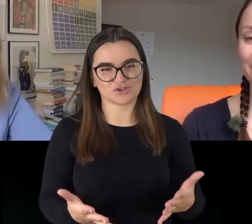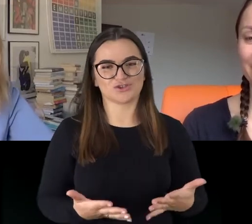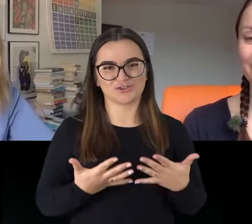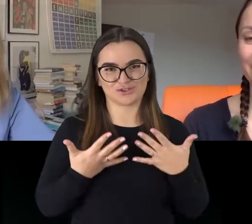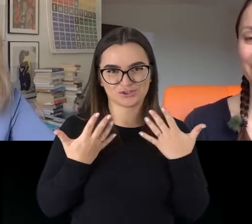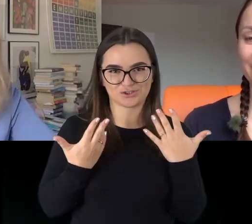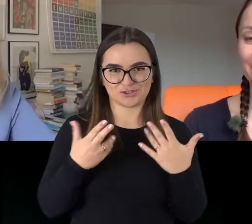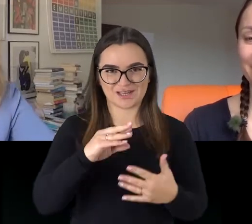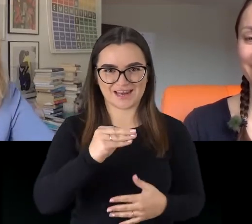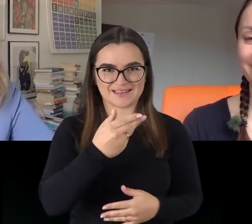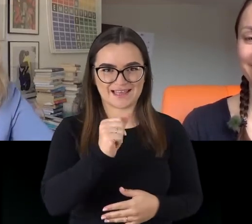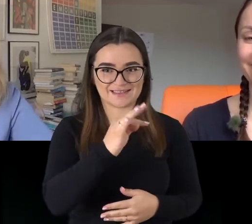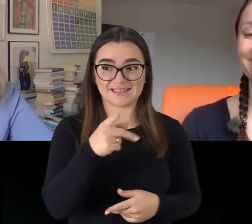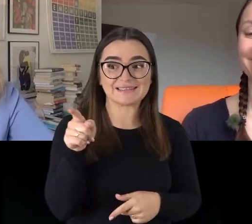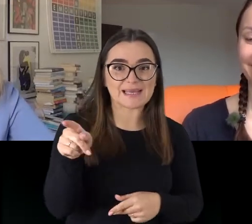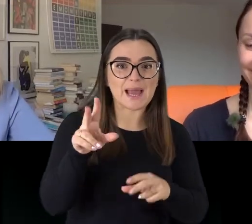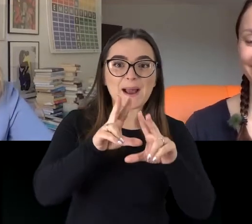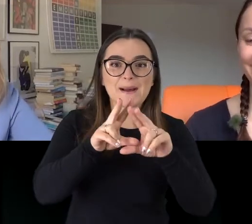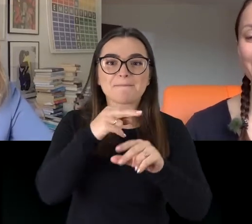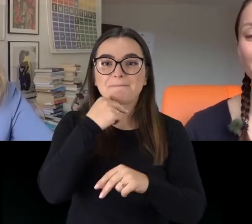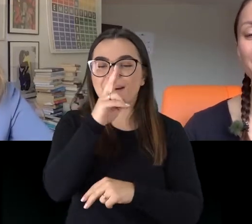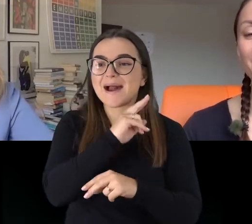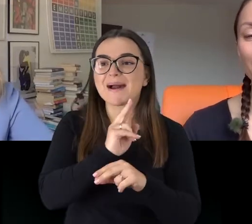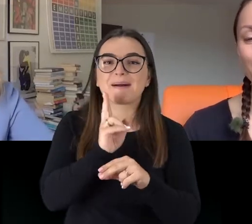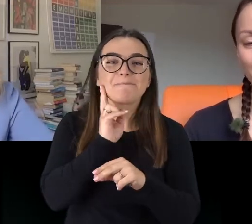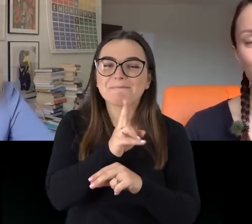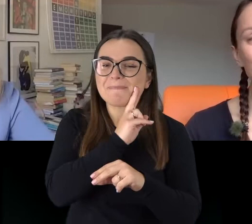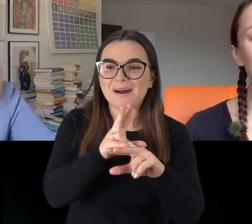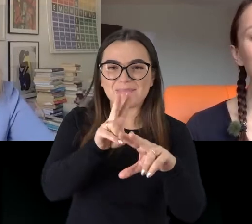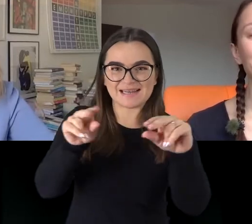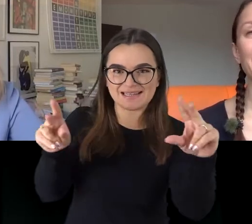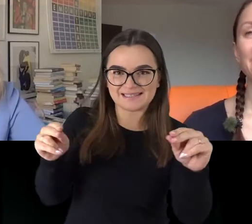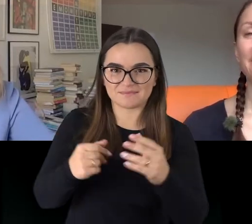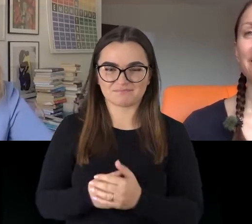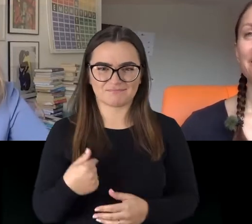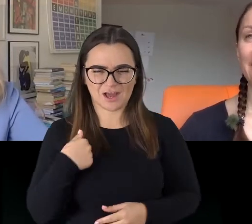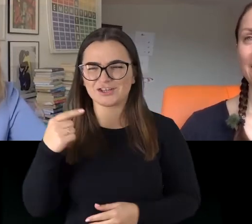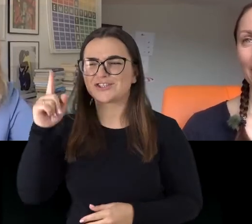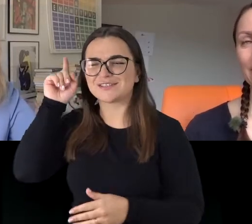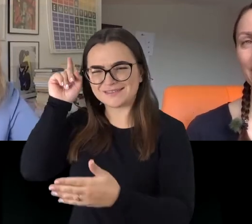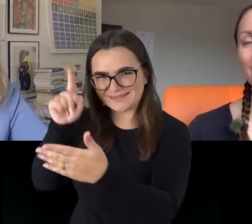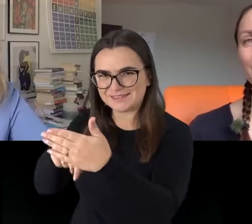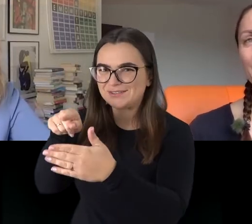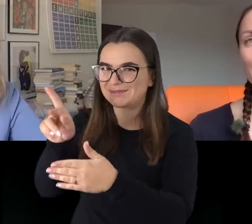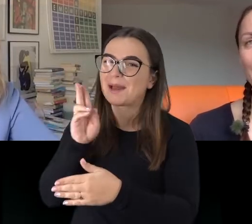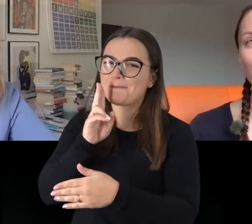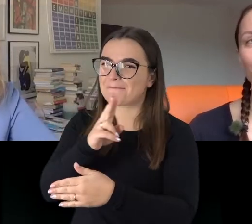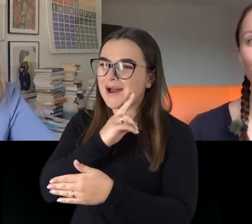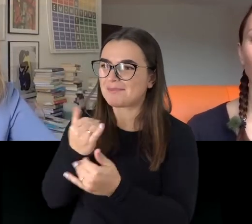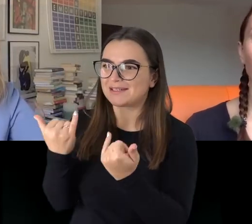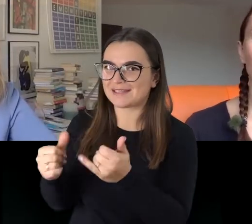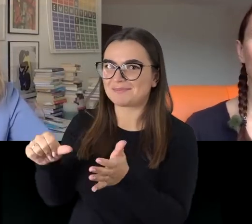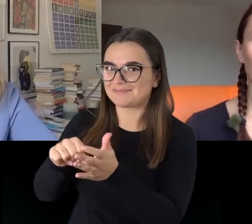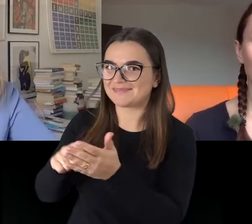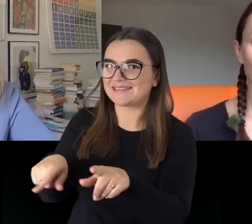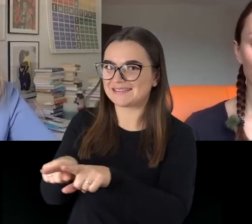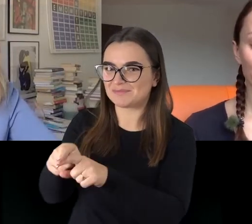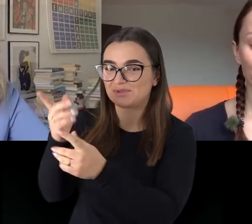tikrai. Tai linkėjimai tai mamai, aišku. Aš tikiuosi, kad tai mūsų klausosi. Tai gal, Gabija, ir pradam nuo